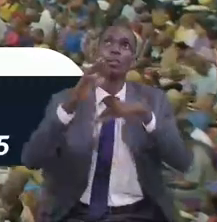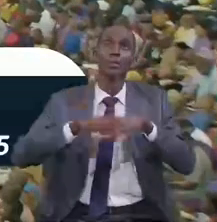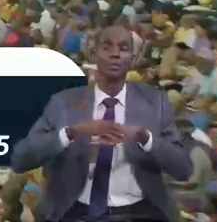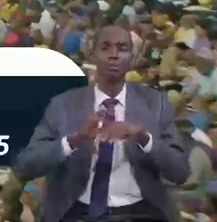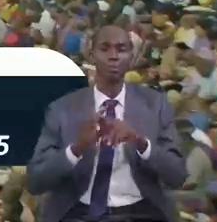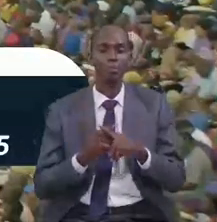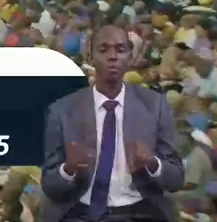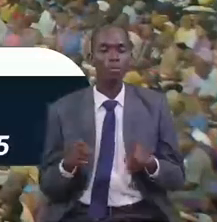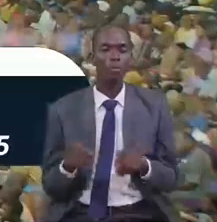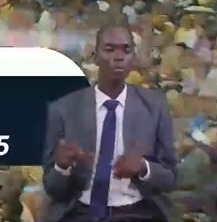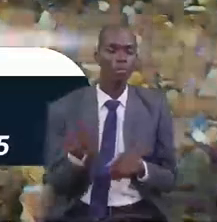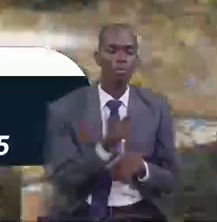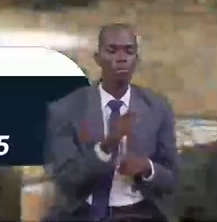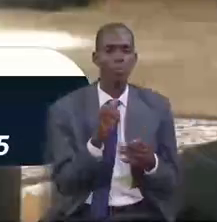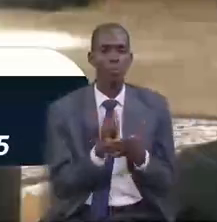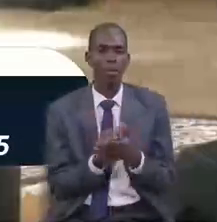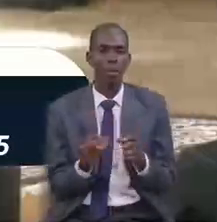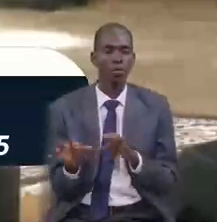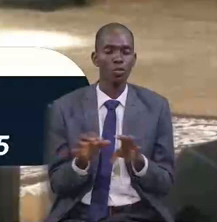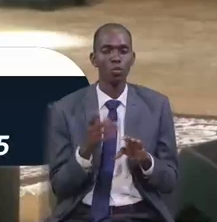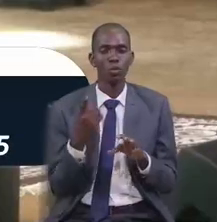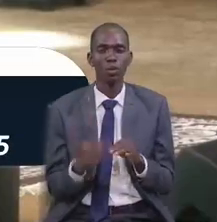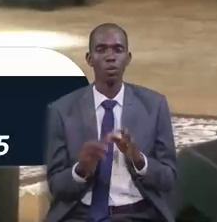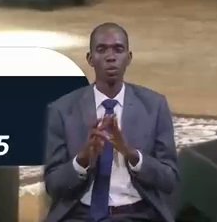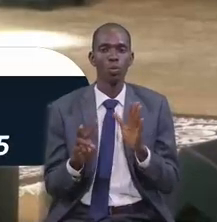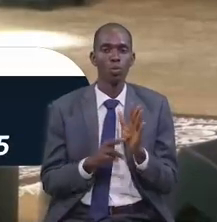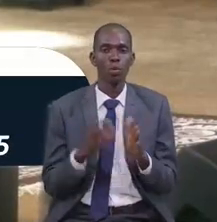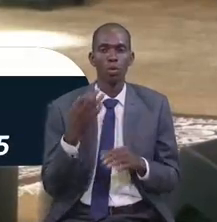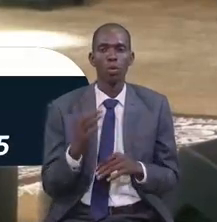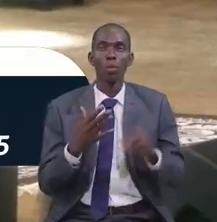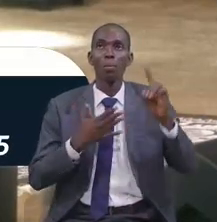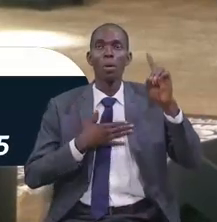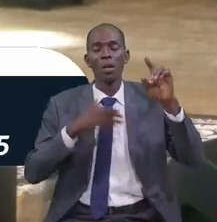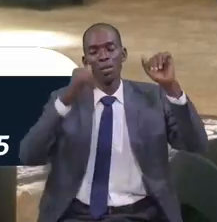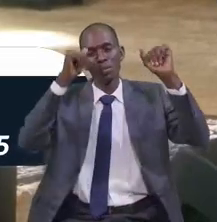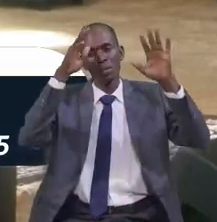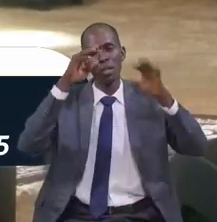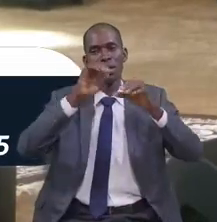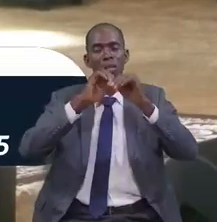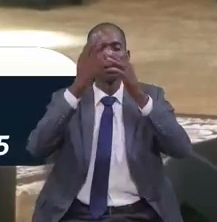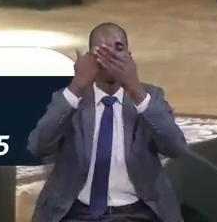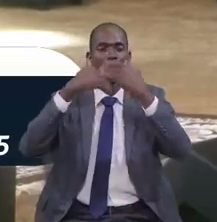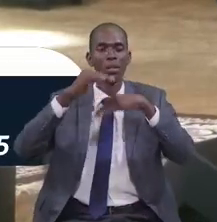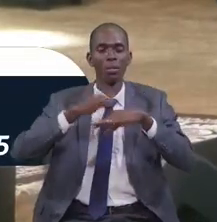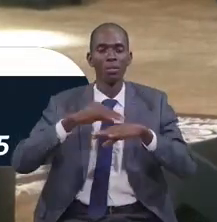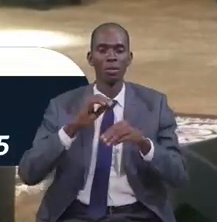seul qui fait la volonté de mon Père qui est dans les cieux. Verset